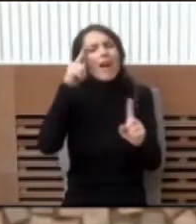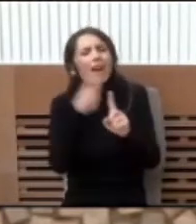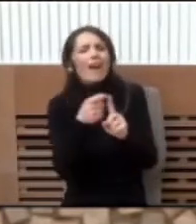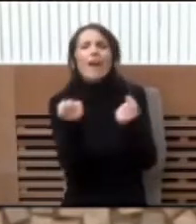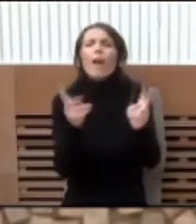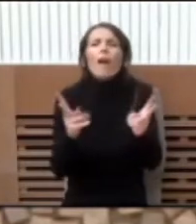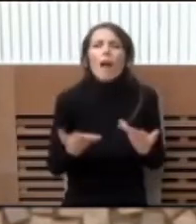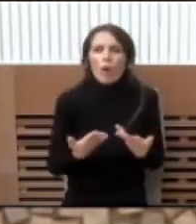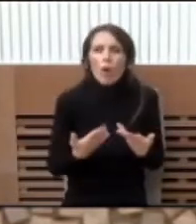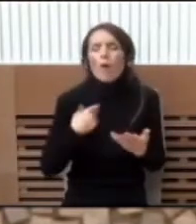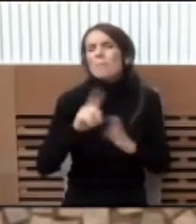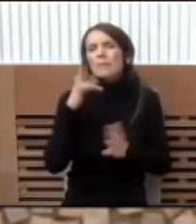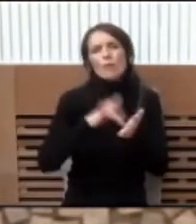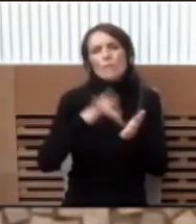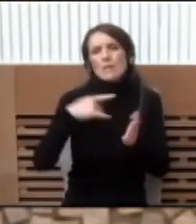i